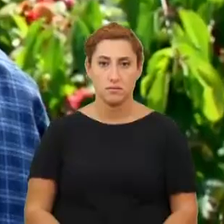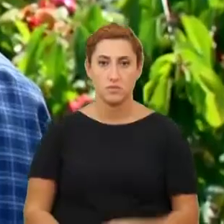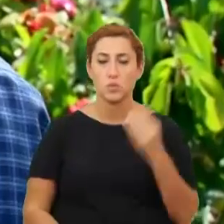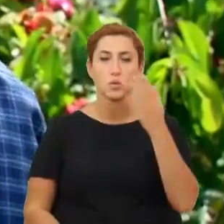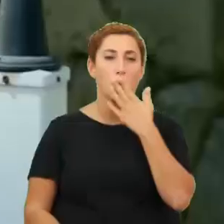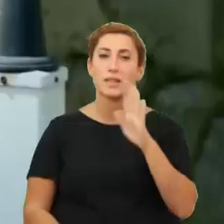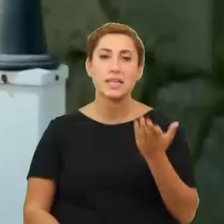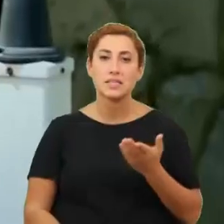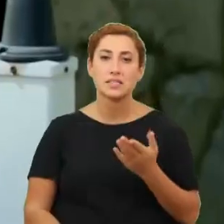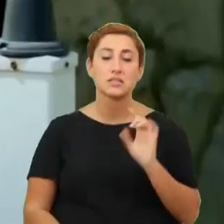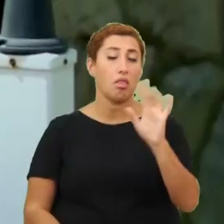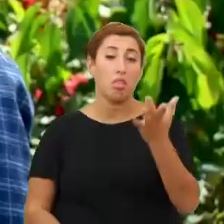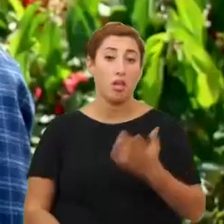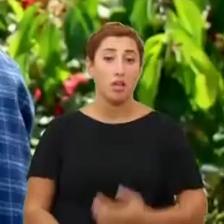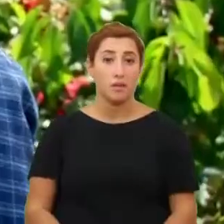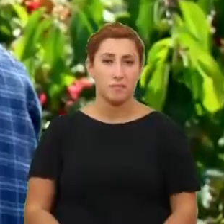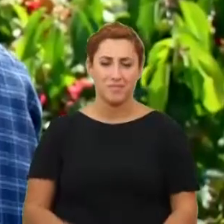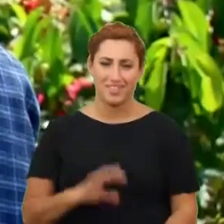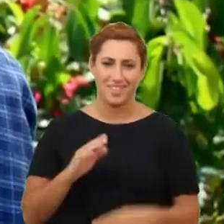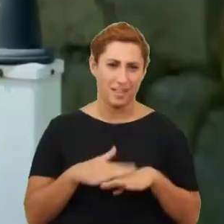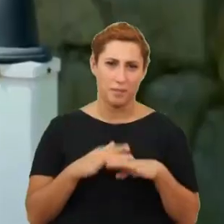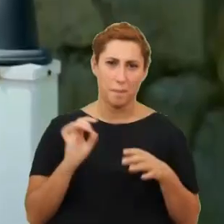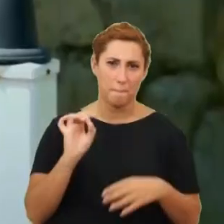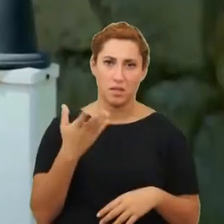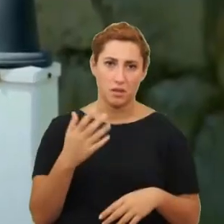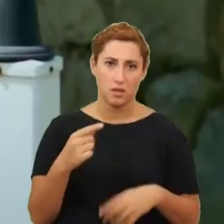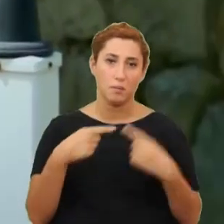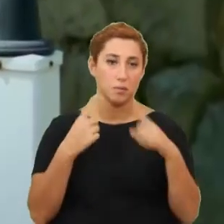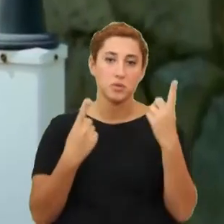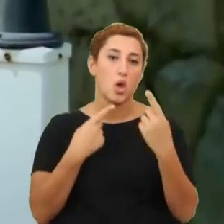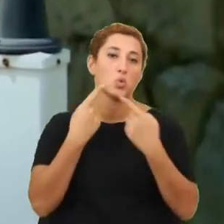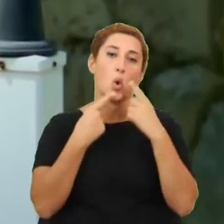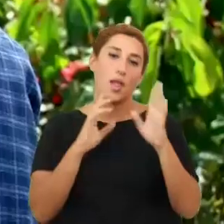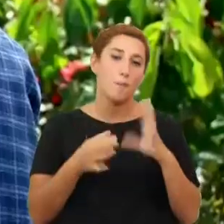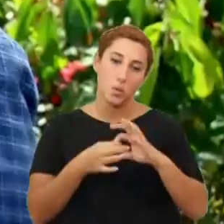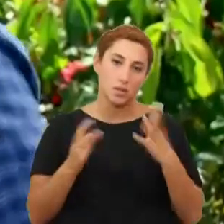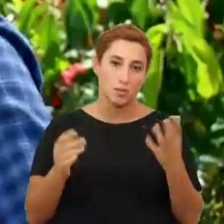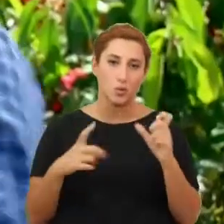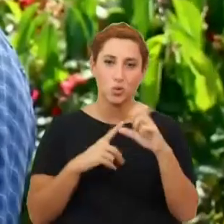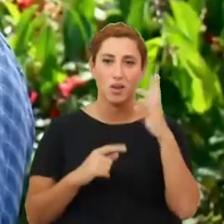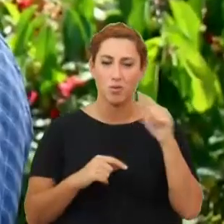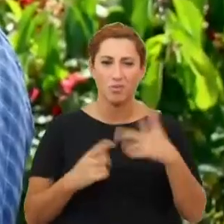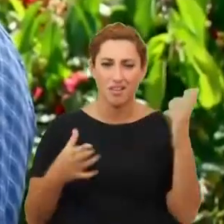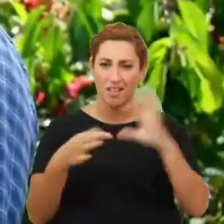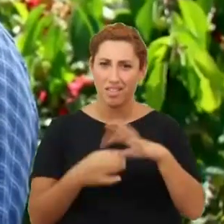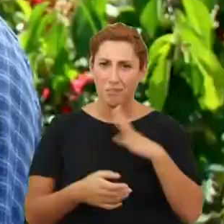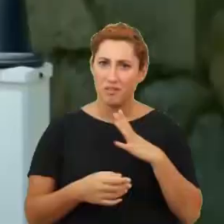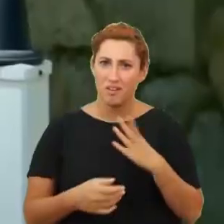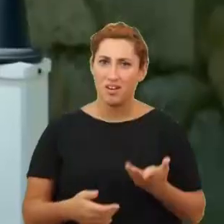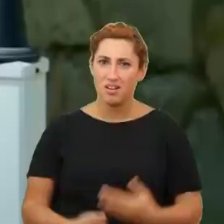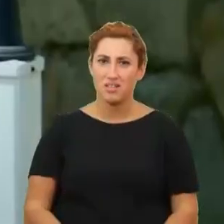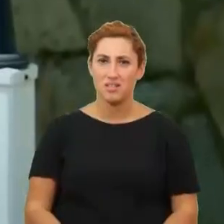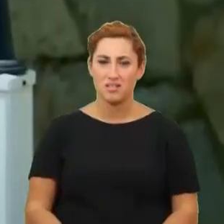Dünyanın okul nasıl gidiyor? Sana ne? Ne demek bu anne? Birbirimize bir şey söylemiyoruz demek. Şükrü Efendi, bununla ne alakası var Allah aşkına